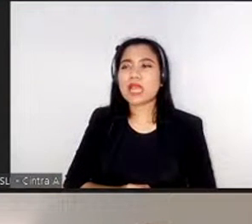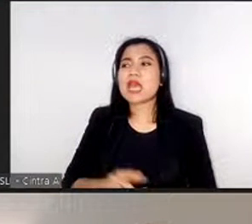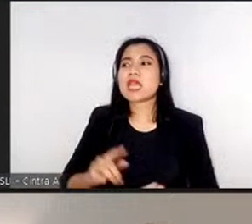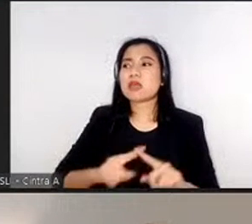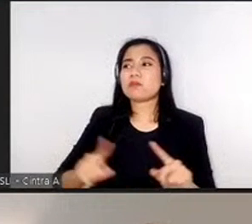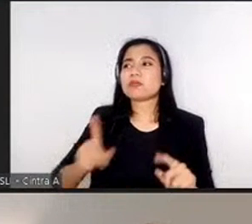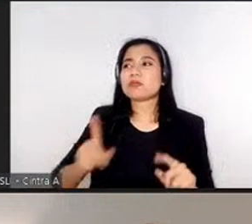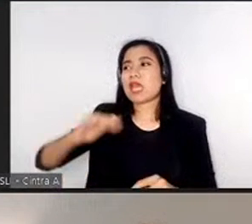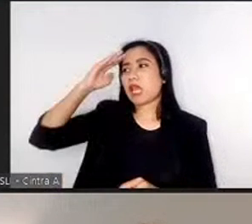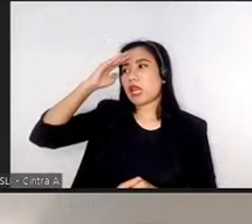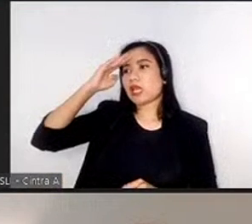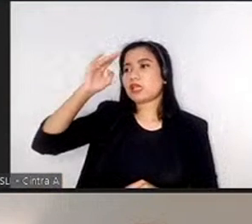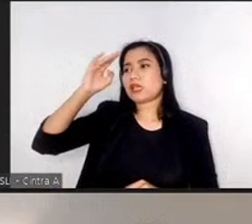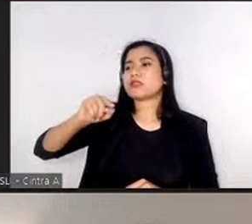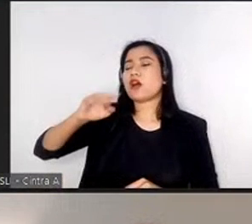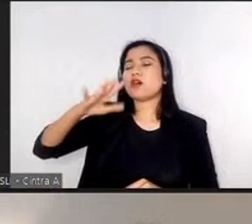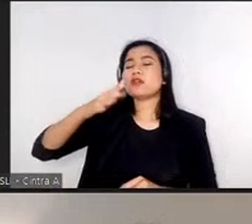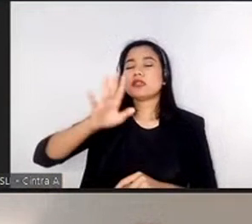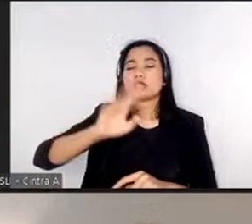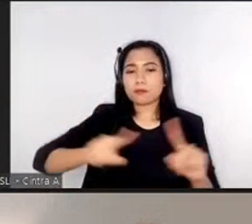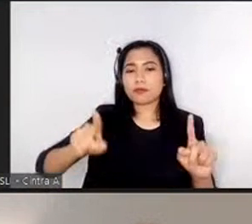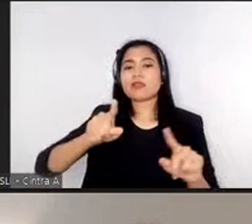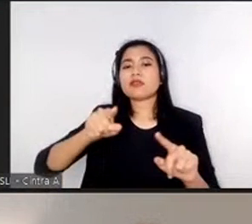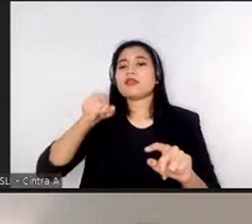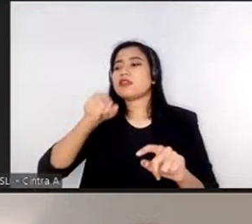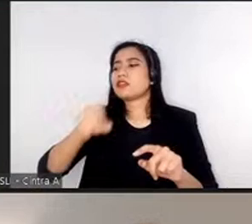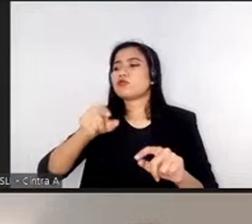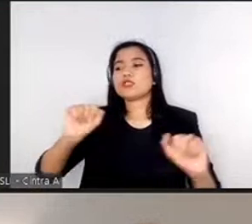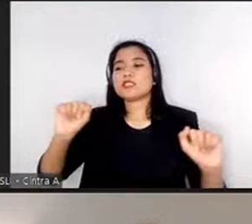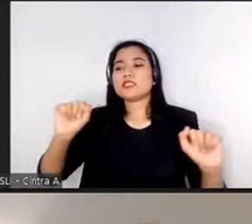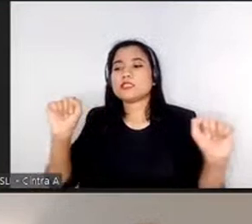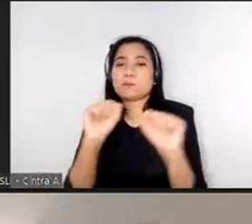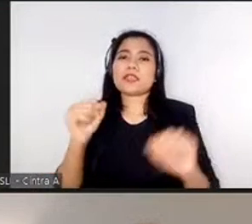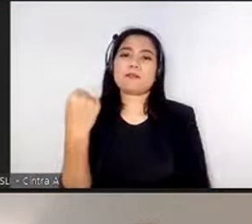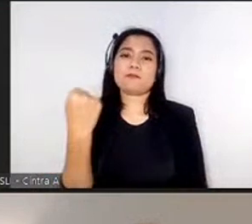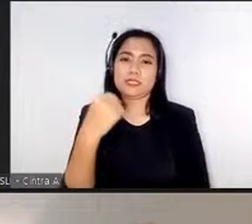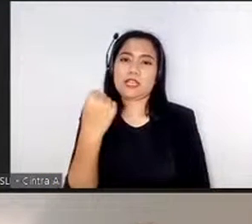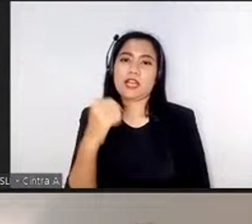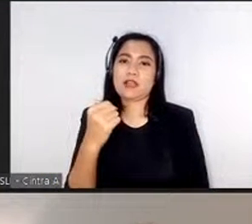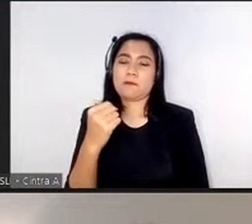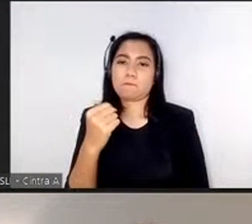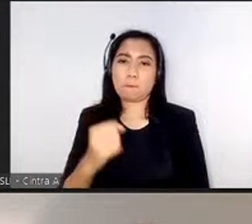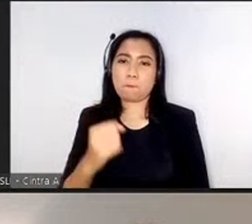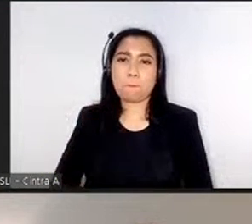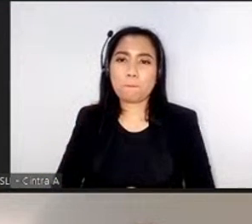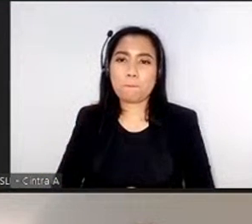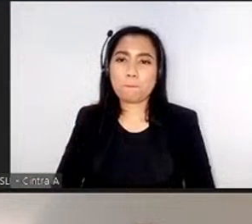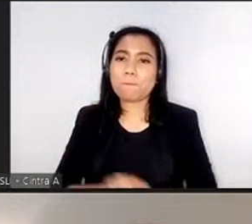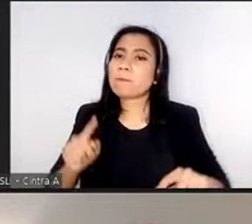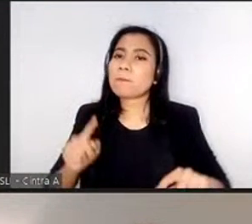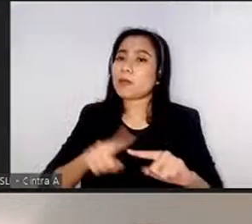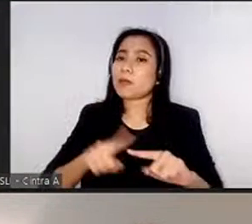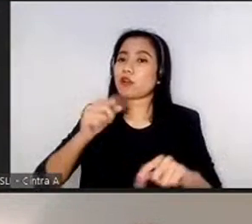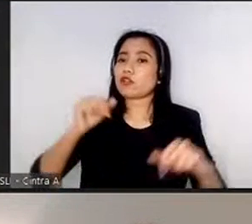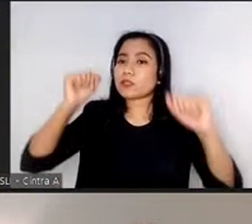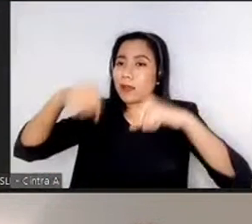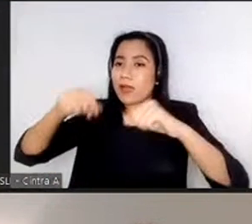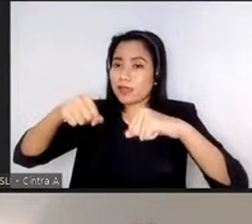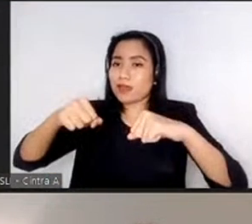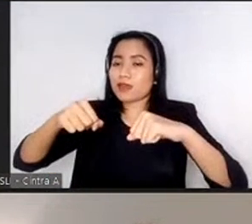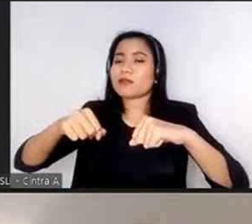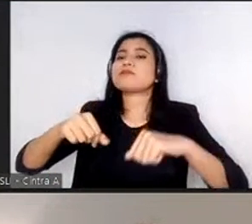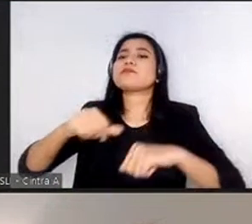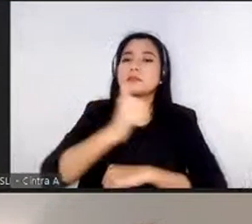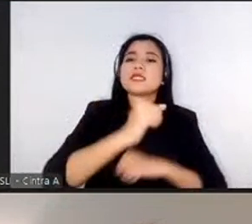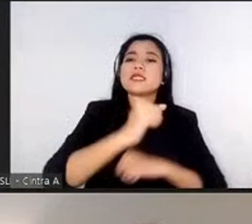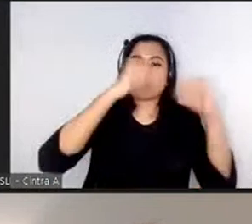tetapi paling tidak dari sisi value dari sisi apa namanya eh kesepakatan itu bisa disepakati di Luwu Utara kita